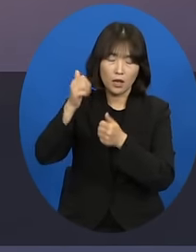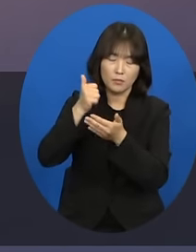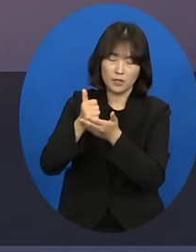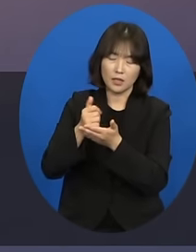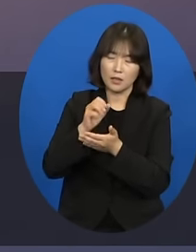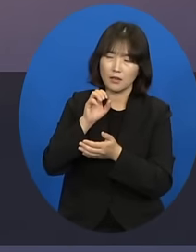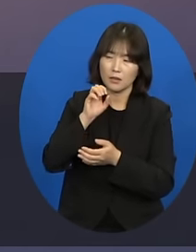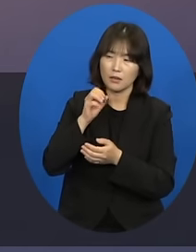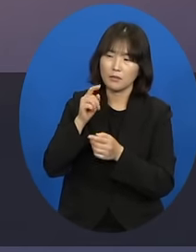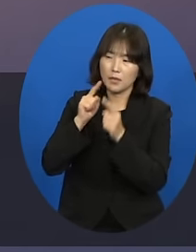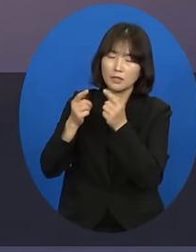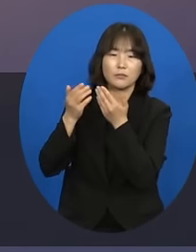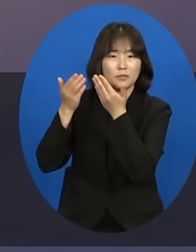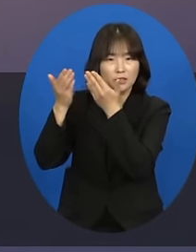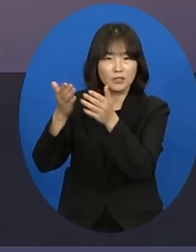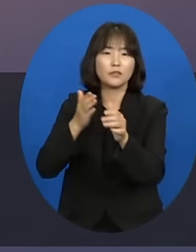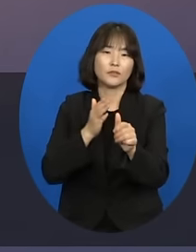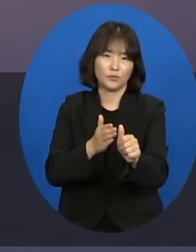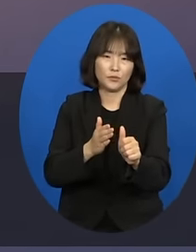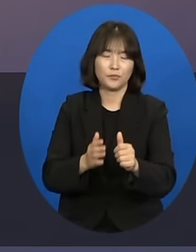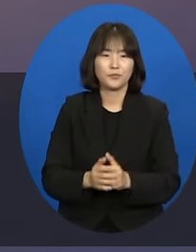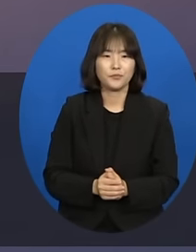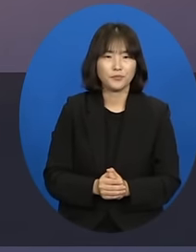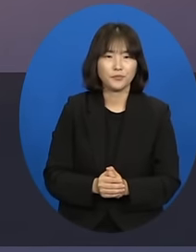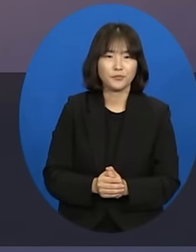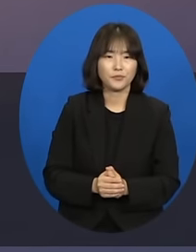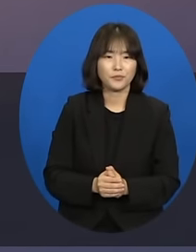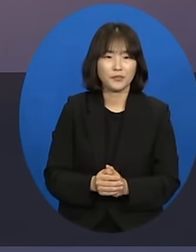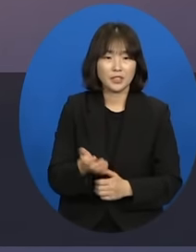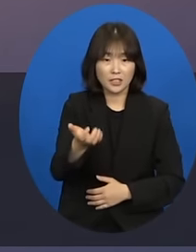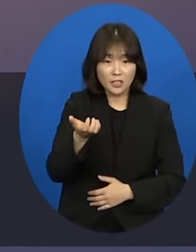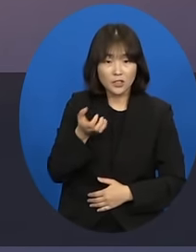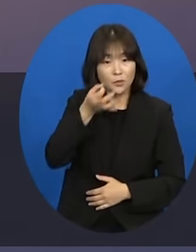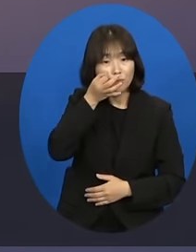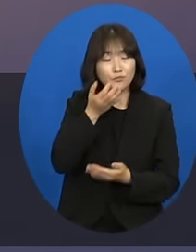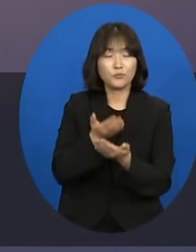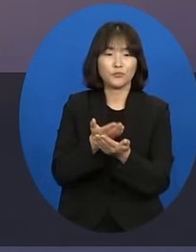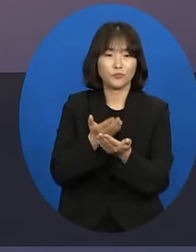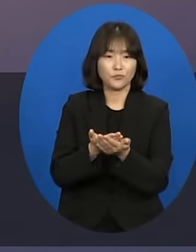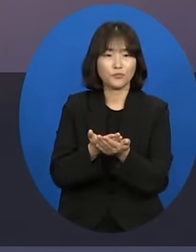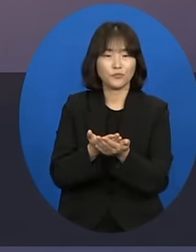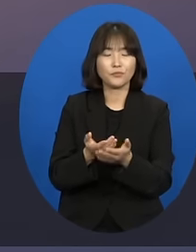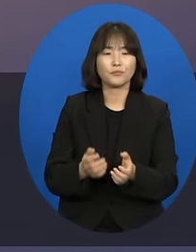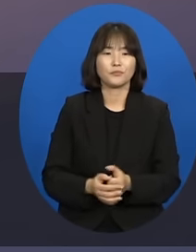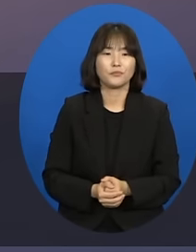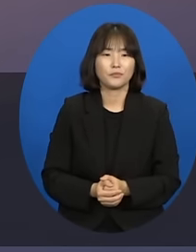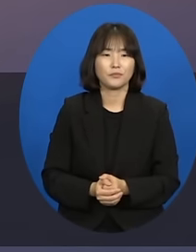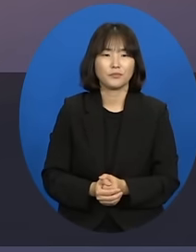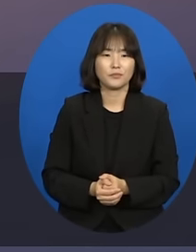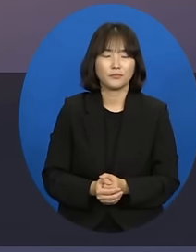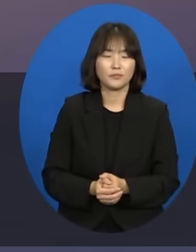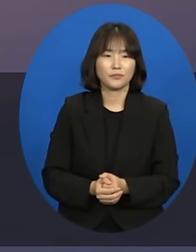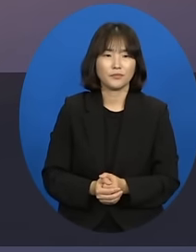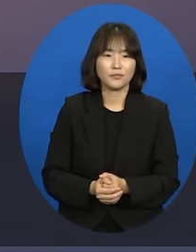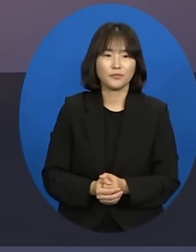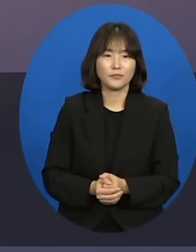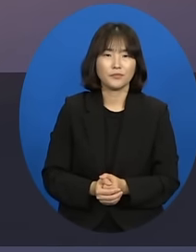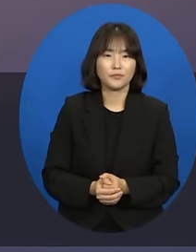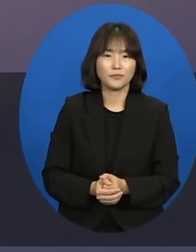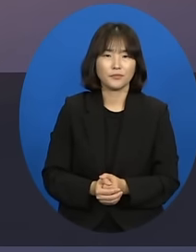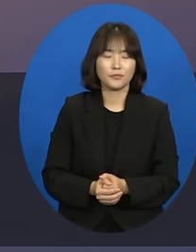스톱이요. 예, 다시 맨 앞을 보여주십시오. 이 4장 6절의 맨 앞을.